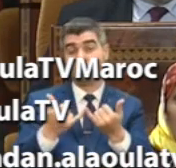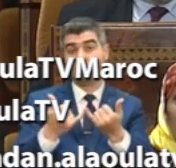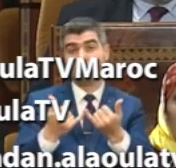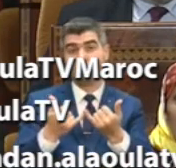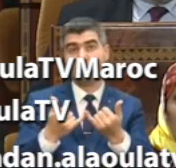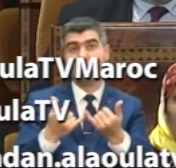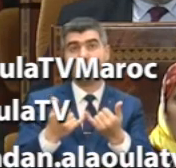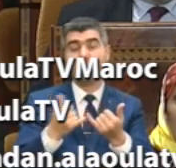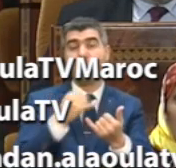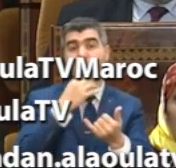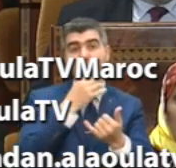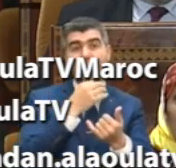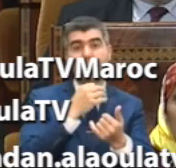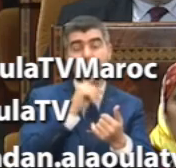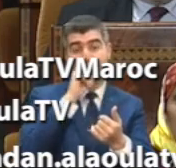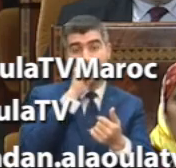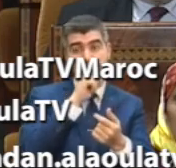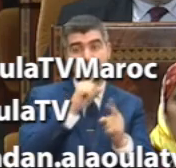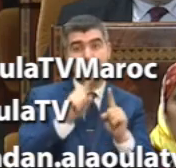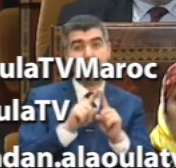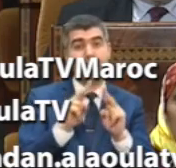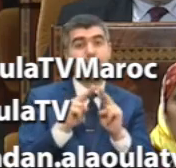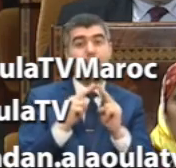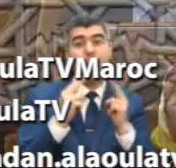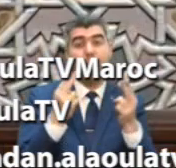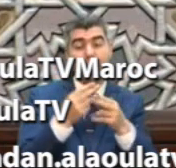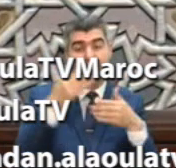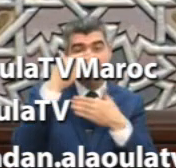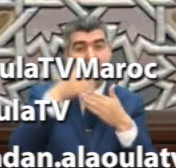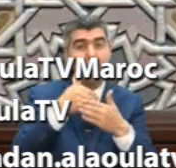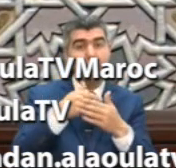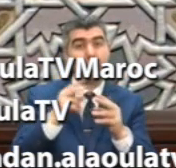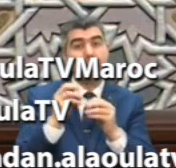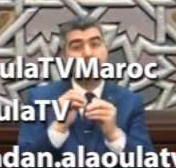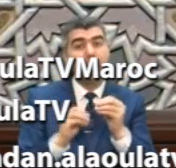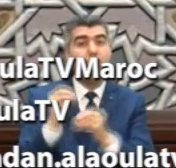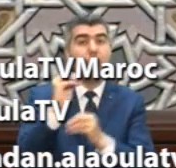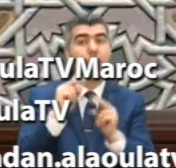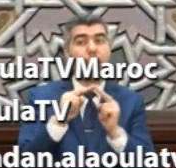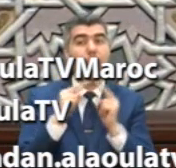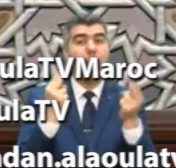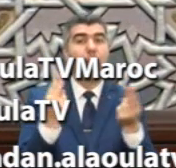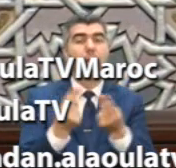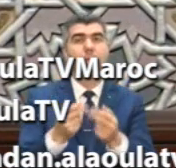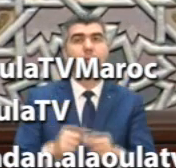فعلا تضع بلادنا في مصاف الدول التي لا تشرفها الارقام.